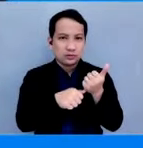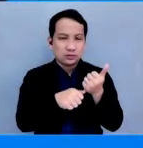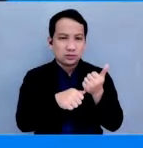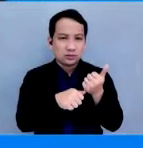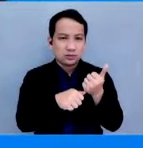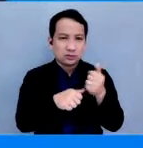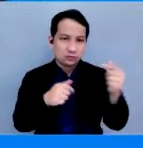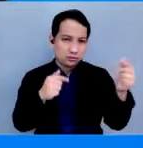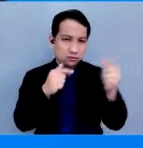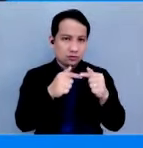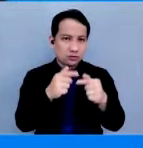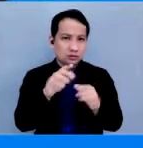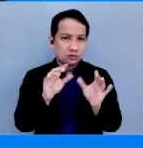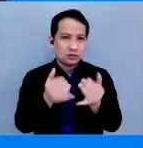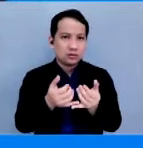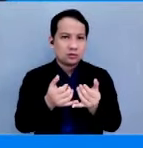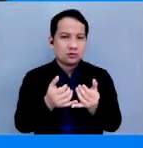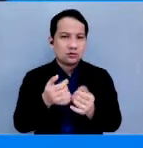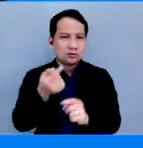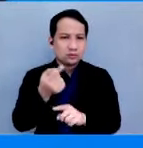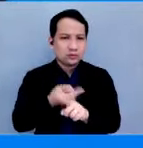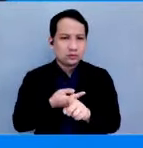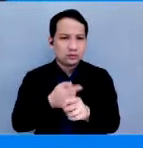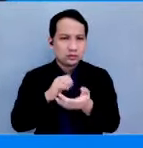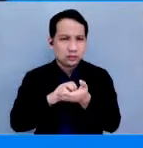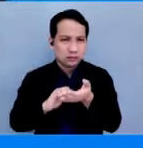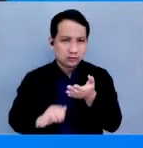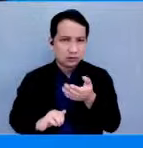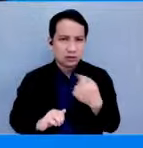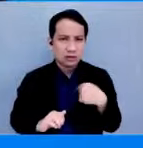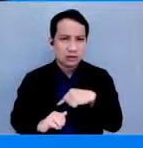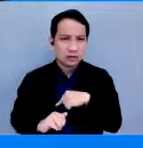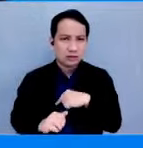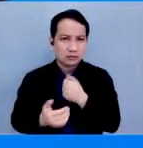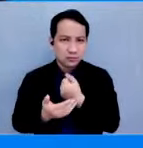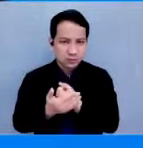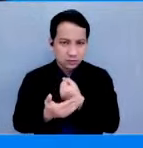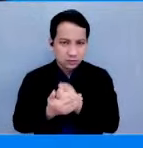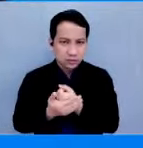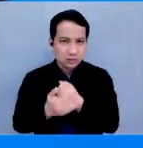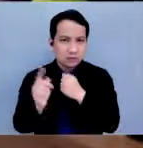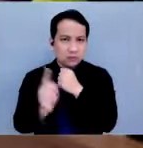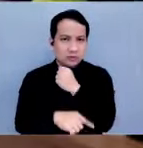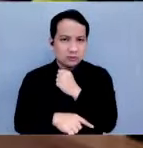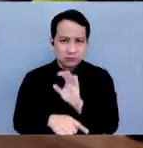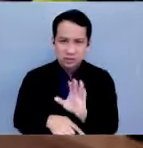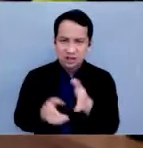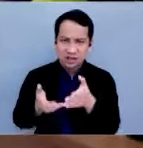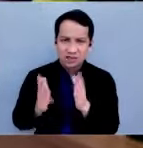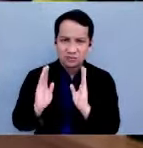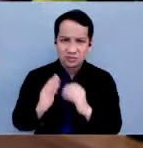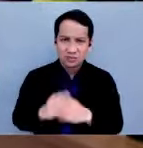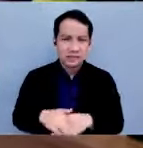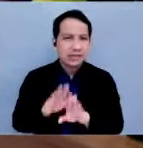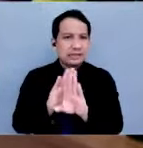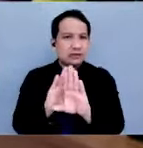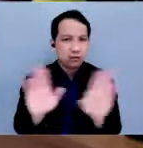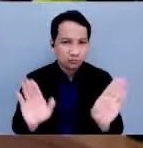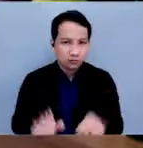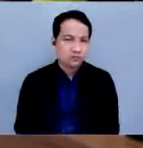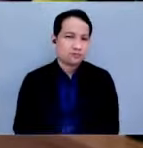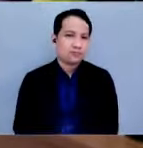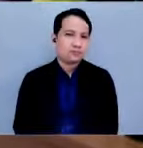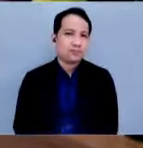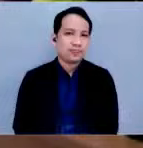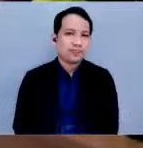ng kumpanya namin kada buwan, kinakaltasan po kami ng sahod bilang penalty. Legal ba to? Hindi po ito legal. Hindi